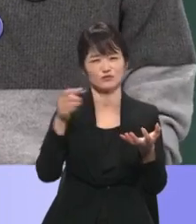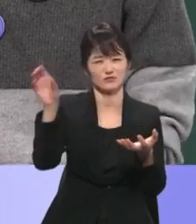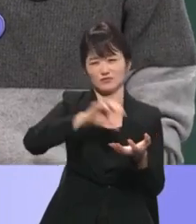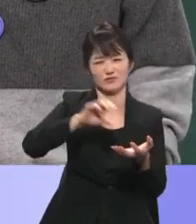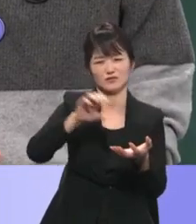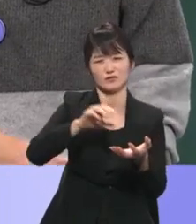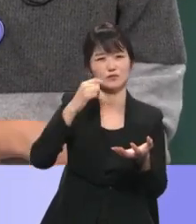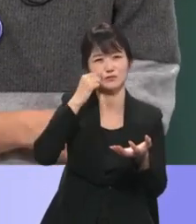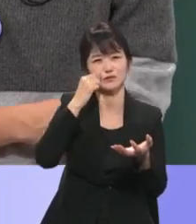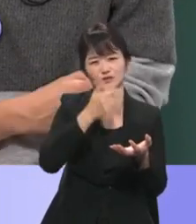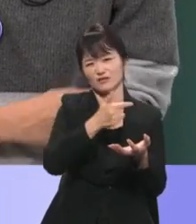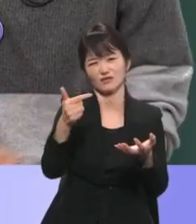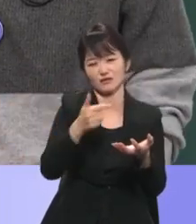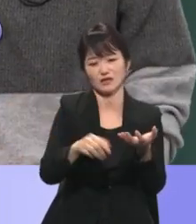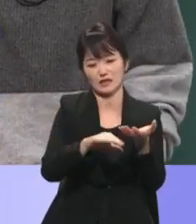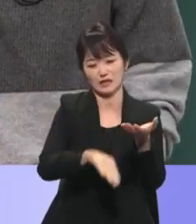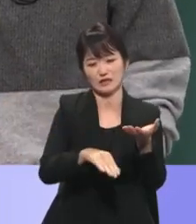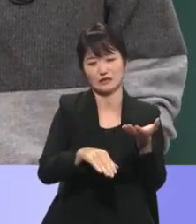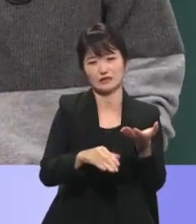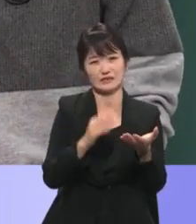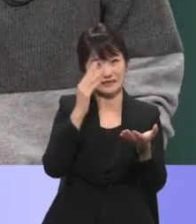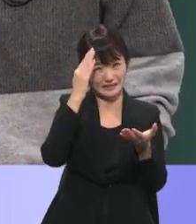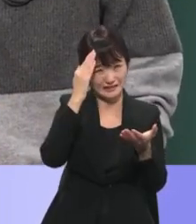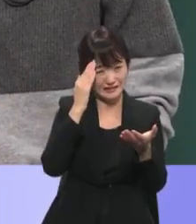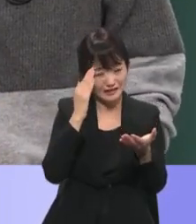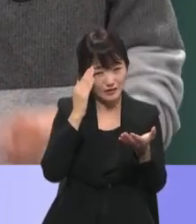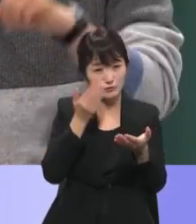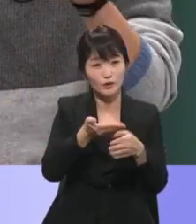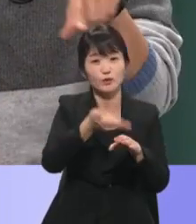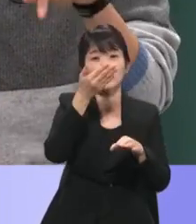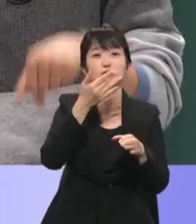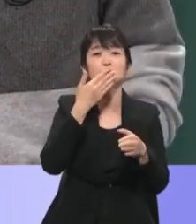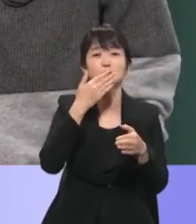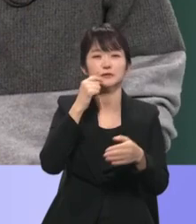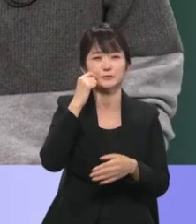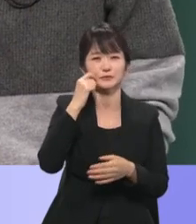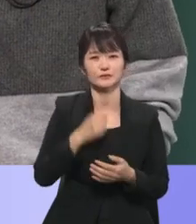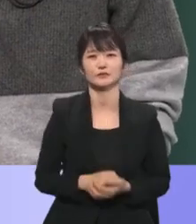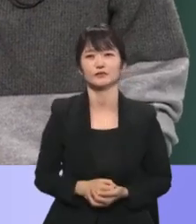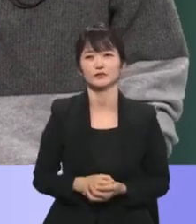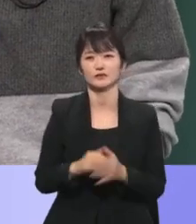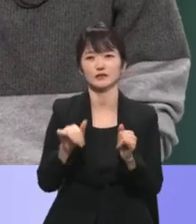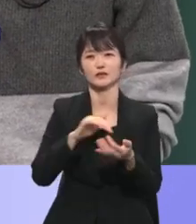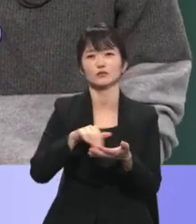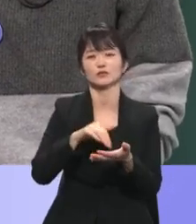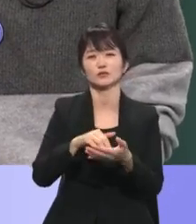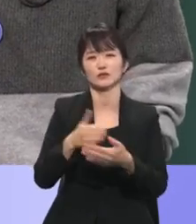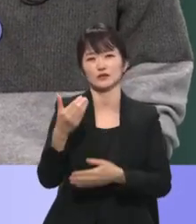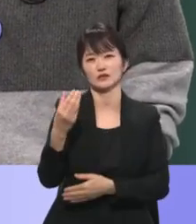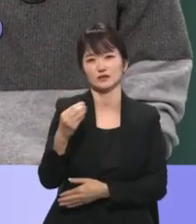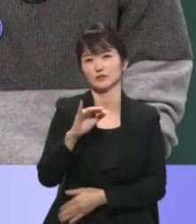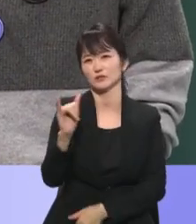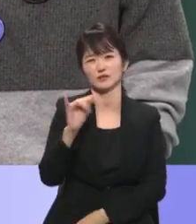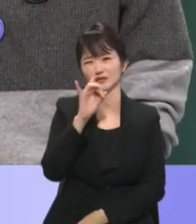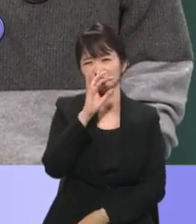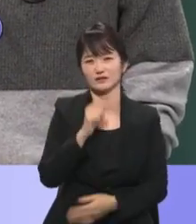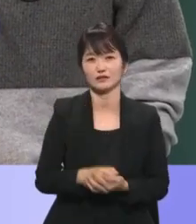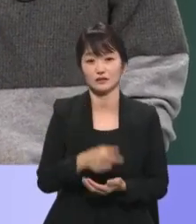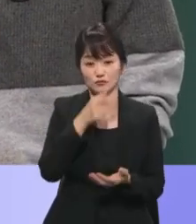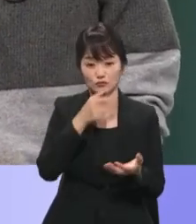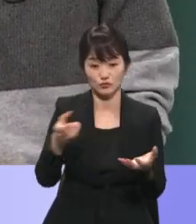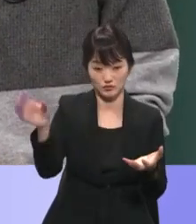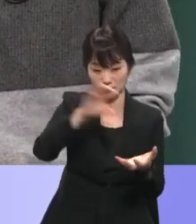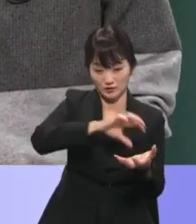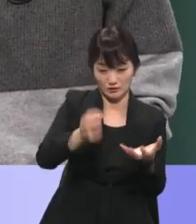아래는 다 타고 위에 밥은 설리고서 먹을 수가 없는 상황 4만 명분이라고 하니까 저게 되겠습니다 물 한번